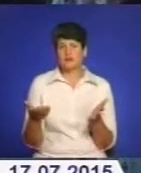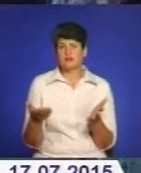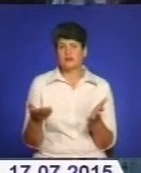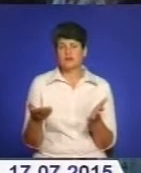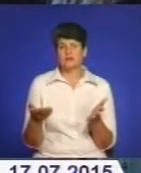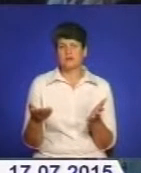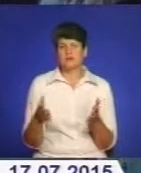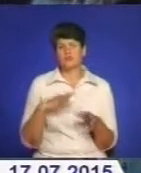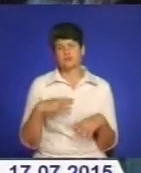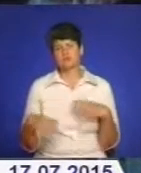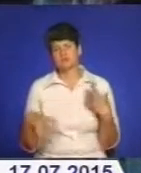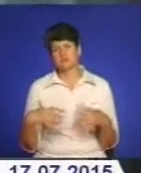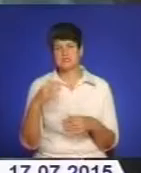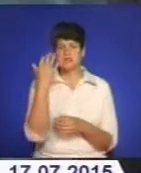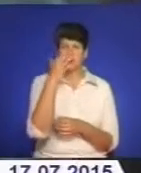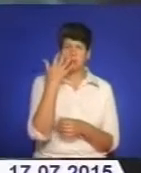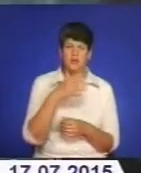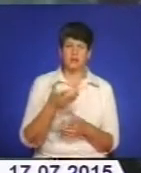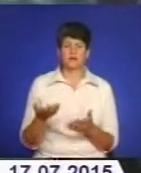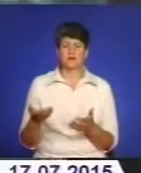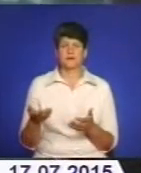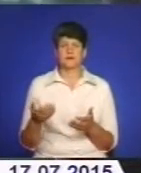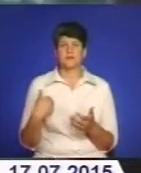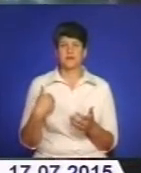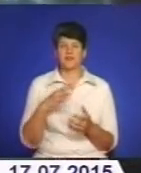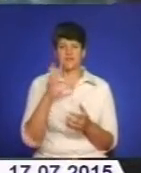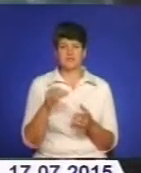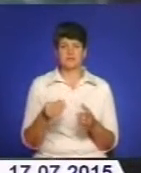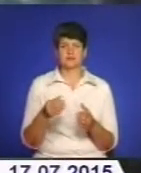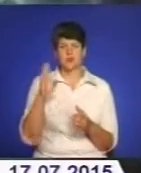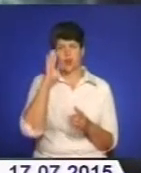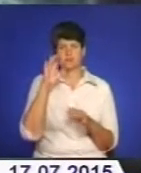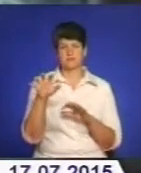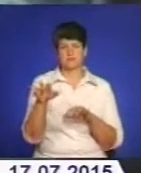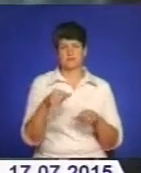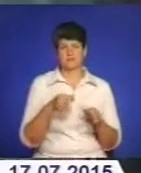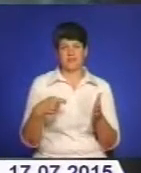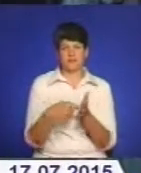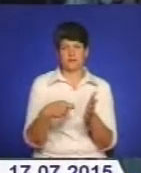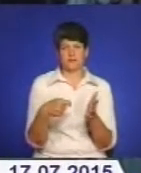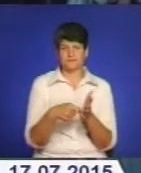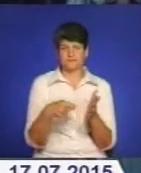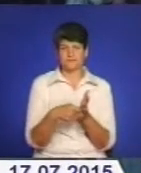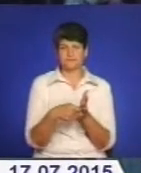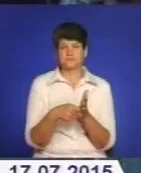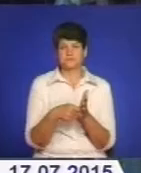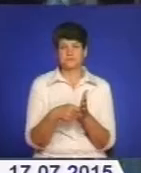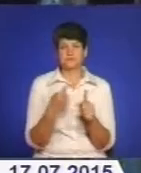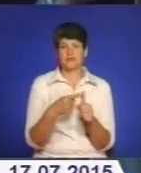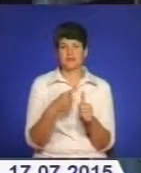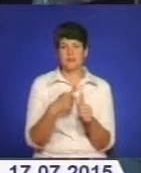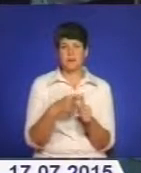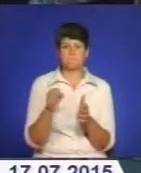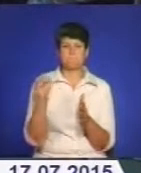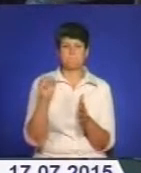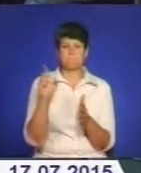був кволий, сліпий. Ми його всі гуртом з хлопцями взяли, вигодували, назвали його Бандера